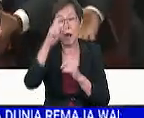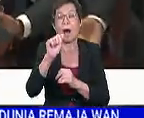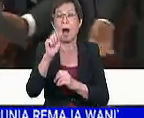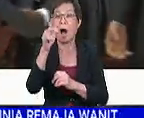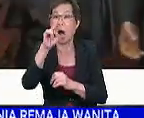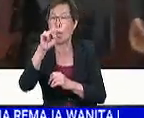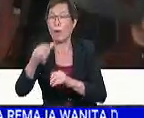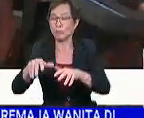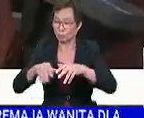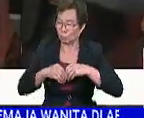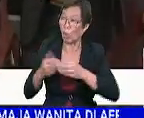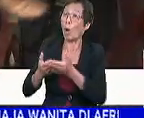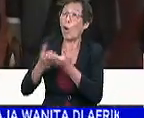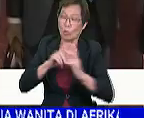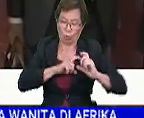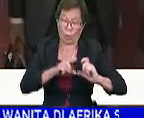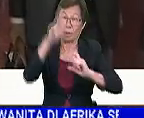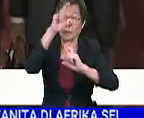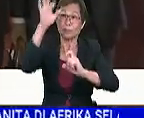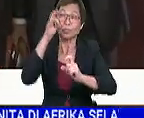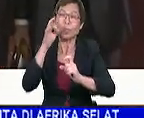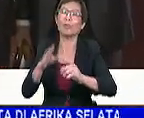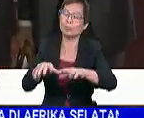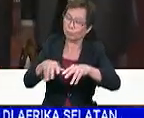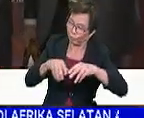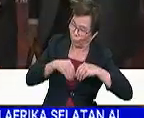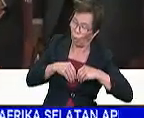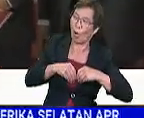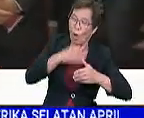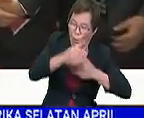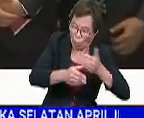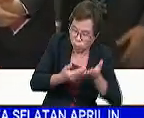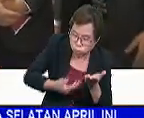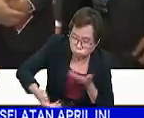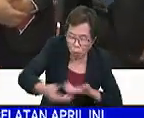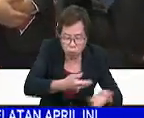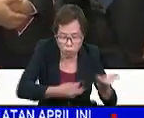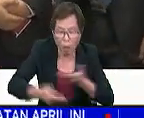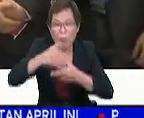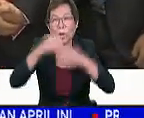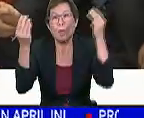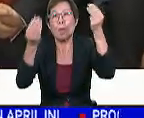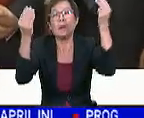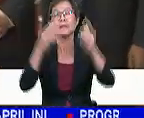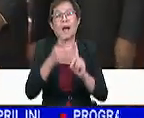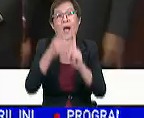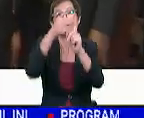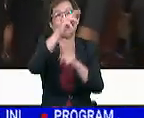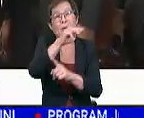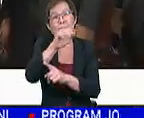Tengah menyambut baik komitmen kerajaan persekutuan memudahkan proses rundingan yang dibangkitkan dalam Majlis khas ma63